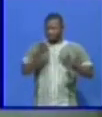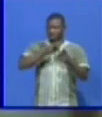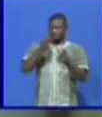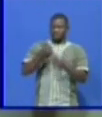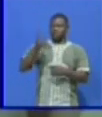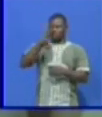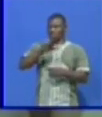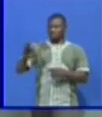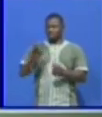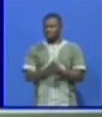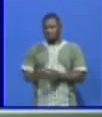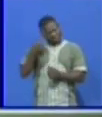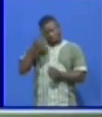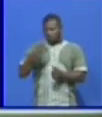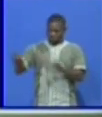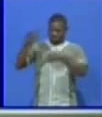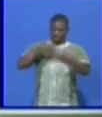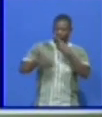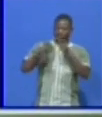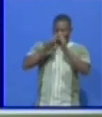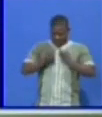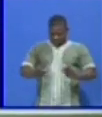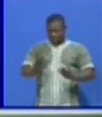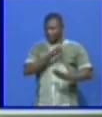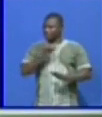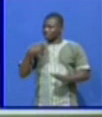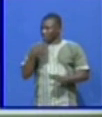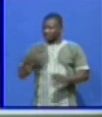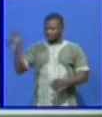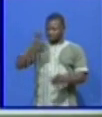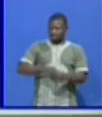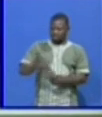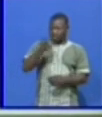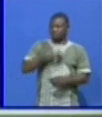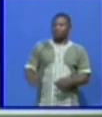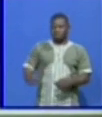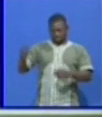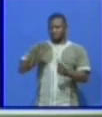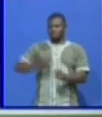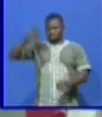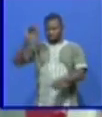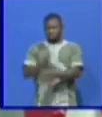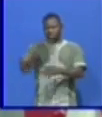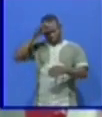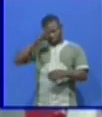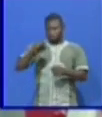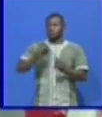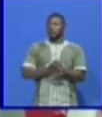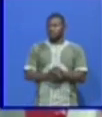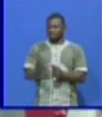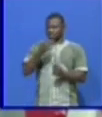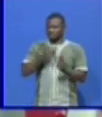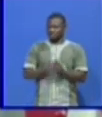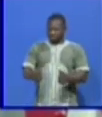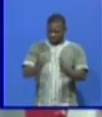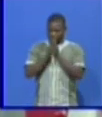la paix et la stabilité, selon ce mouvement, qui a participé activement à l'insurrection populaire de 2014. Le mouvement M21 demande donc au